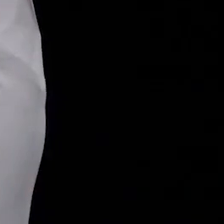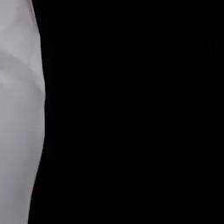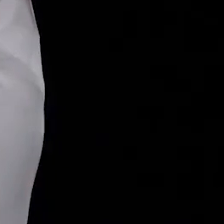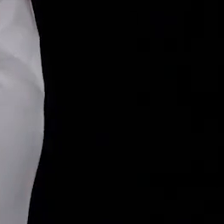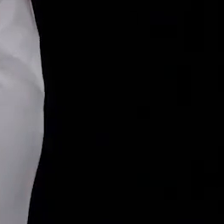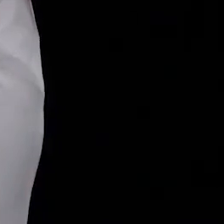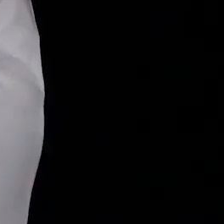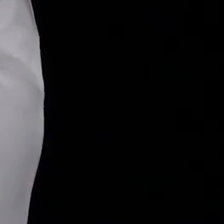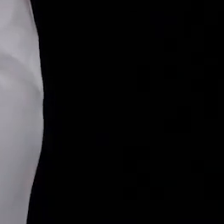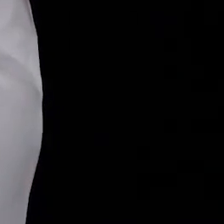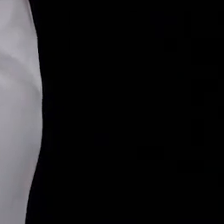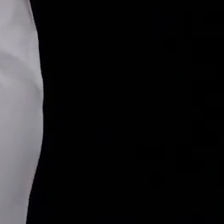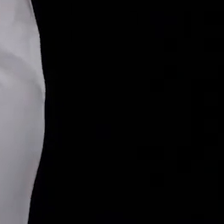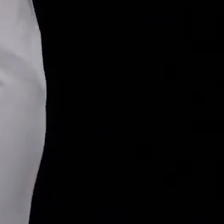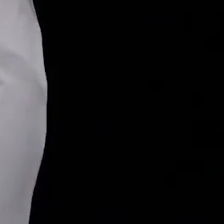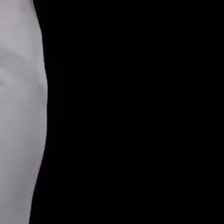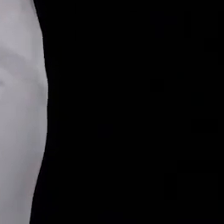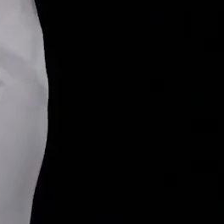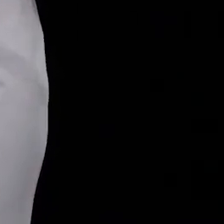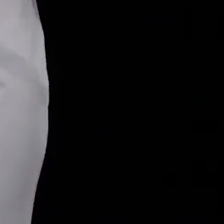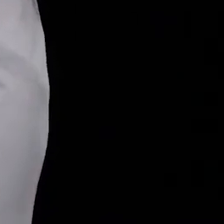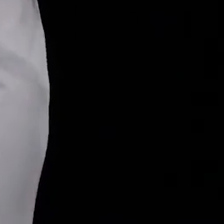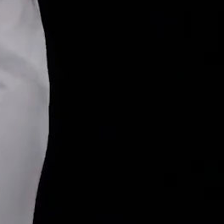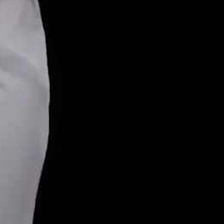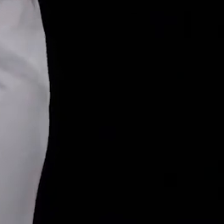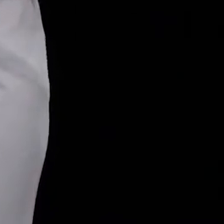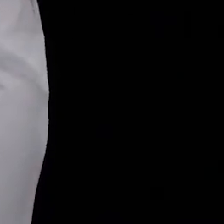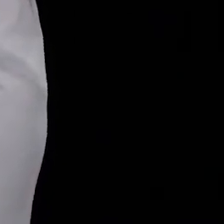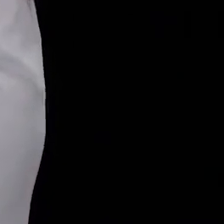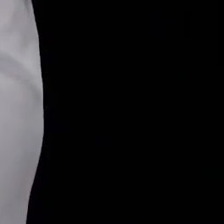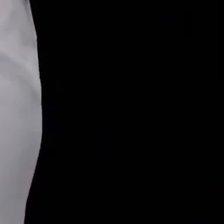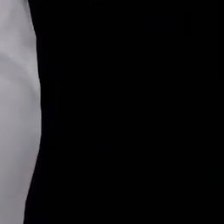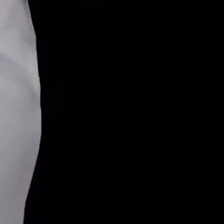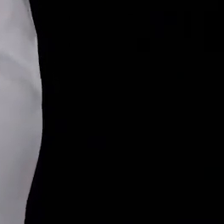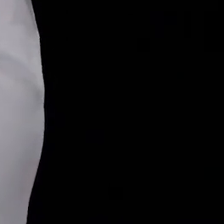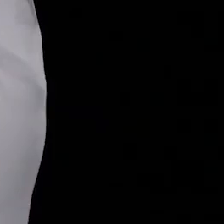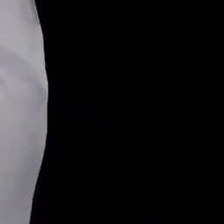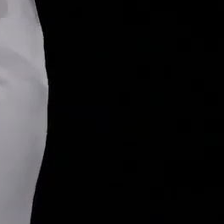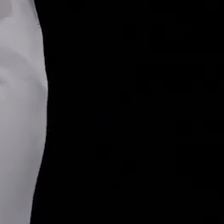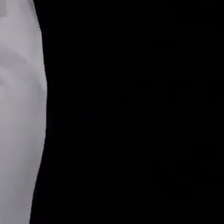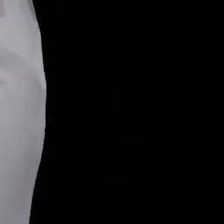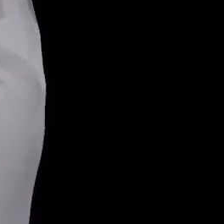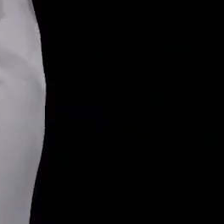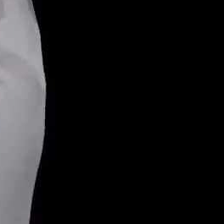언제 어디서나 내 손안의 뉴스. 광주 MBC 뉴스 유튜브 구독으로 함께하세요.